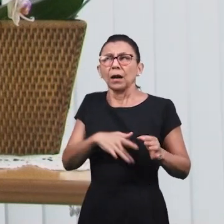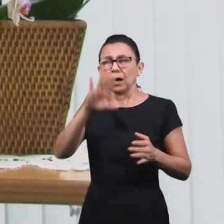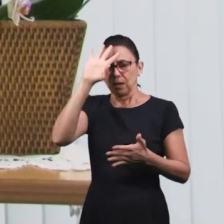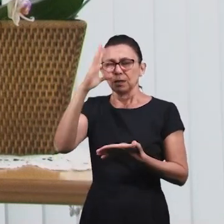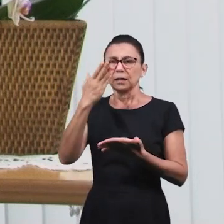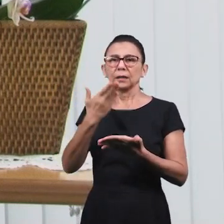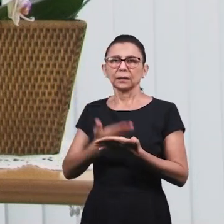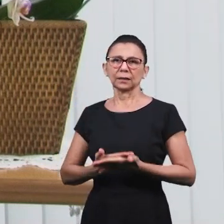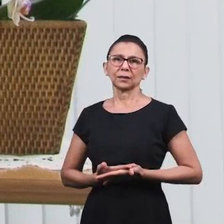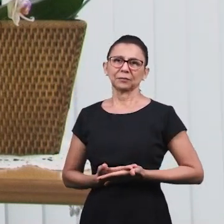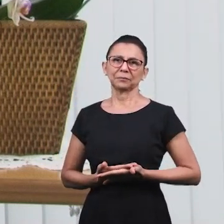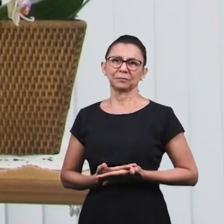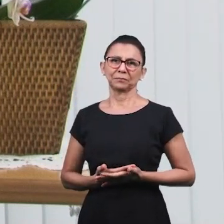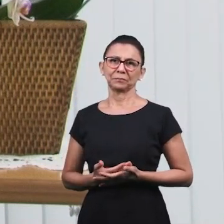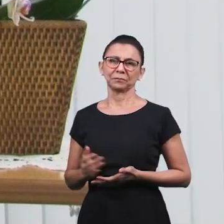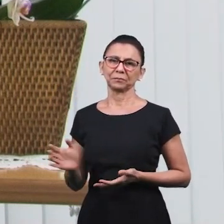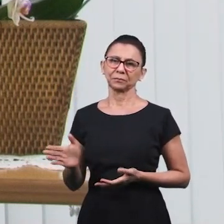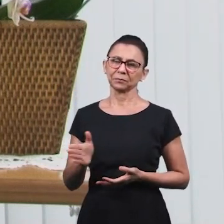cicatrices.